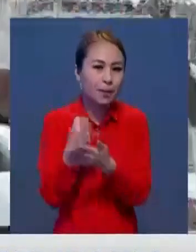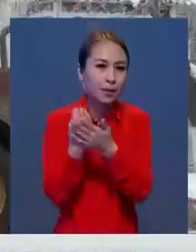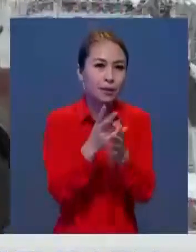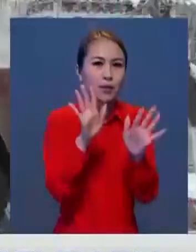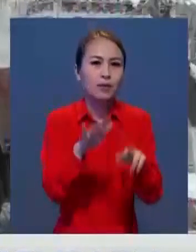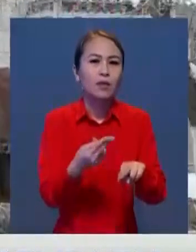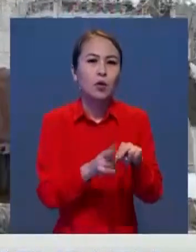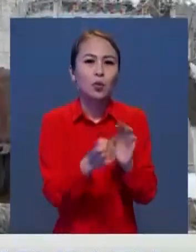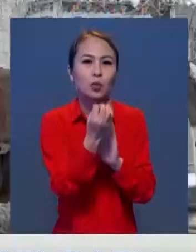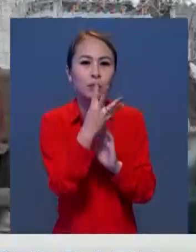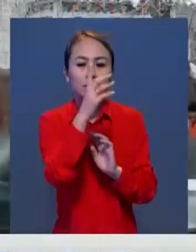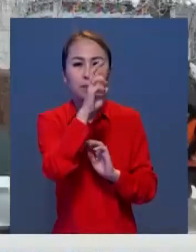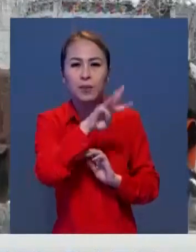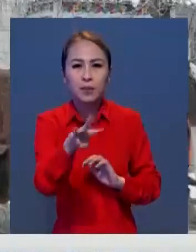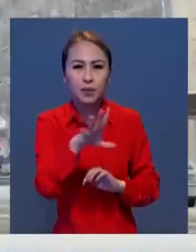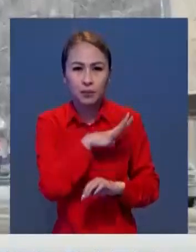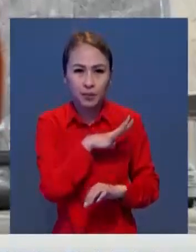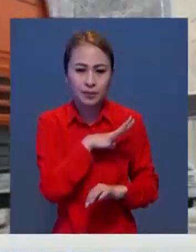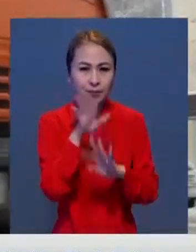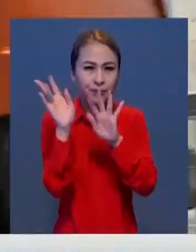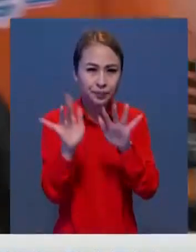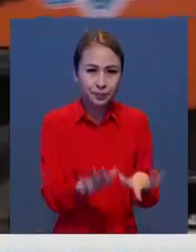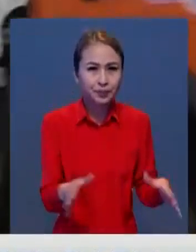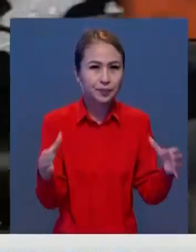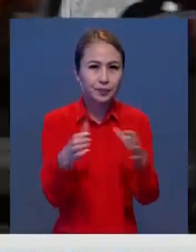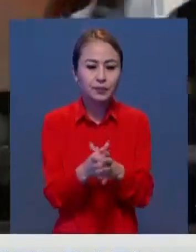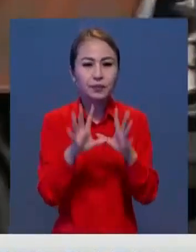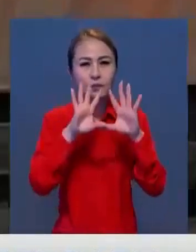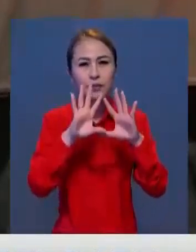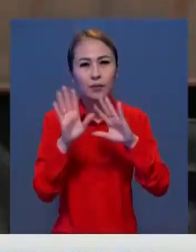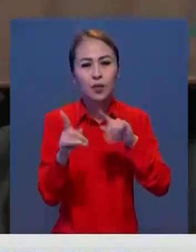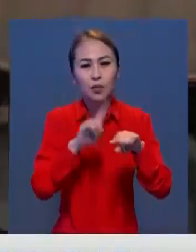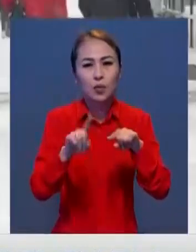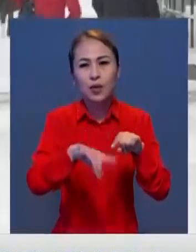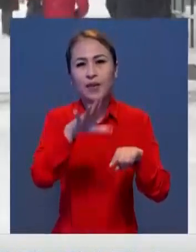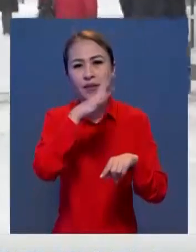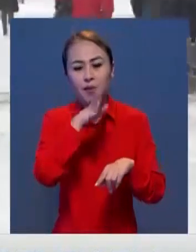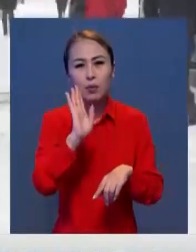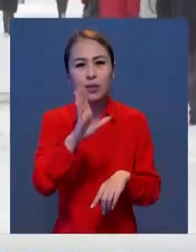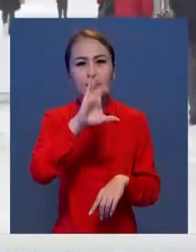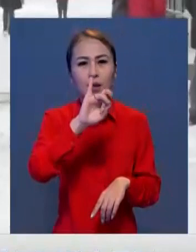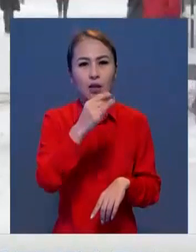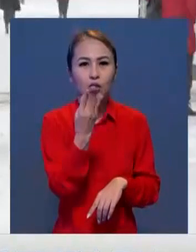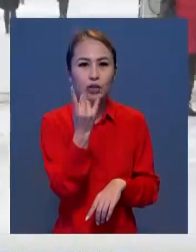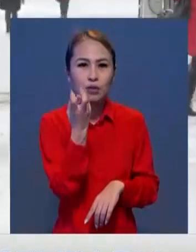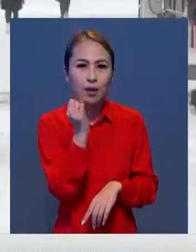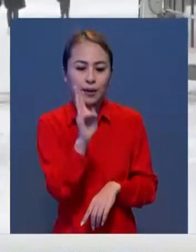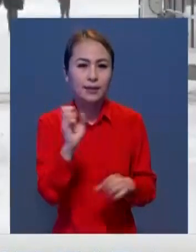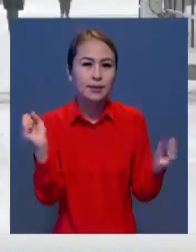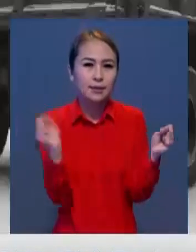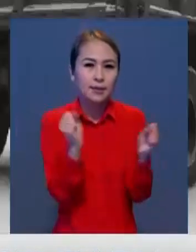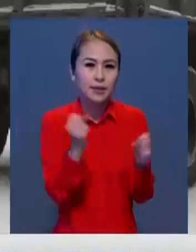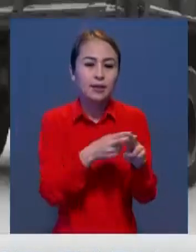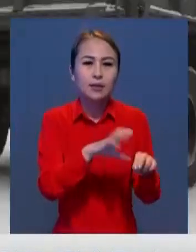жерлерде оның қалыңдығы 14 миллиметрге дейін жеткен. Синоптиктердің болжамынша алдағы күндері облыста күн жылынады. Саршұнақ